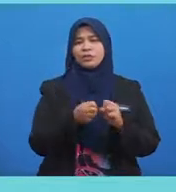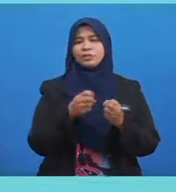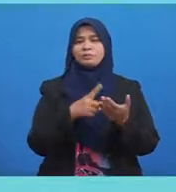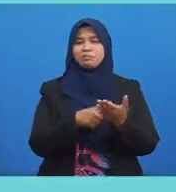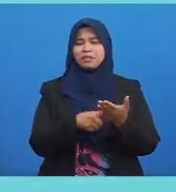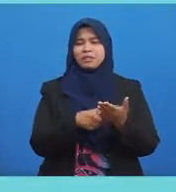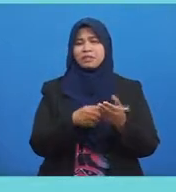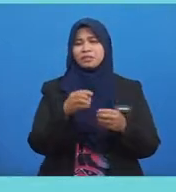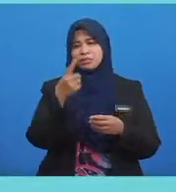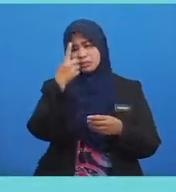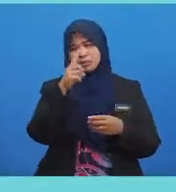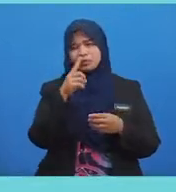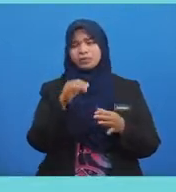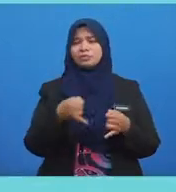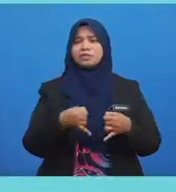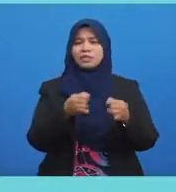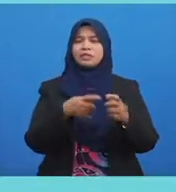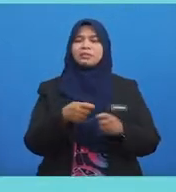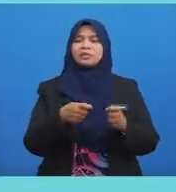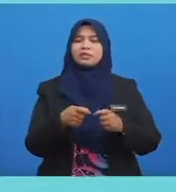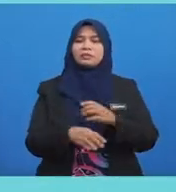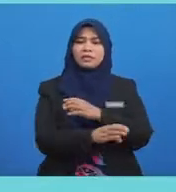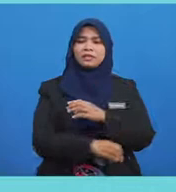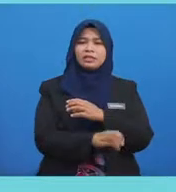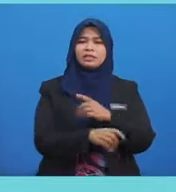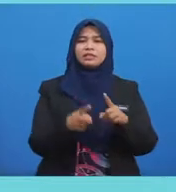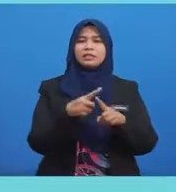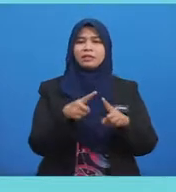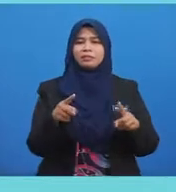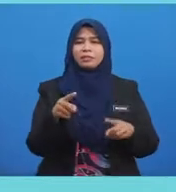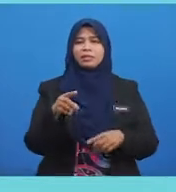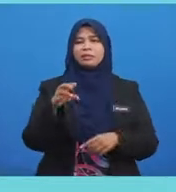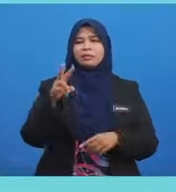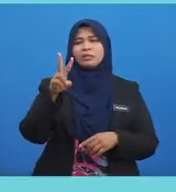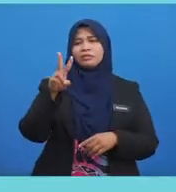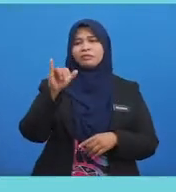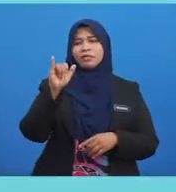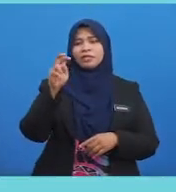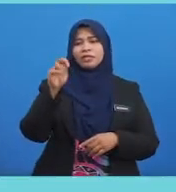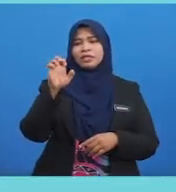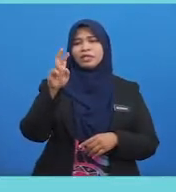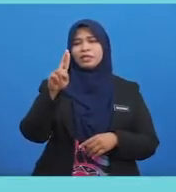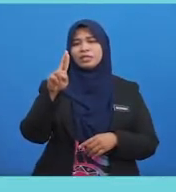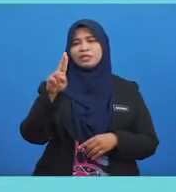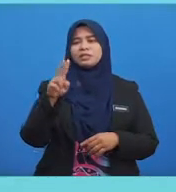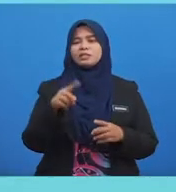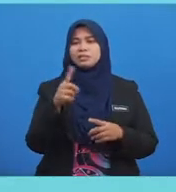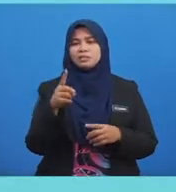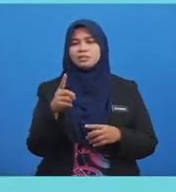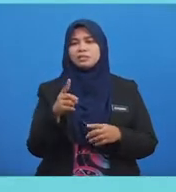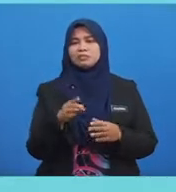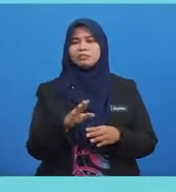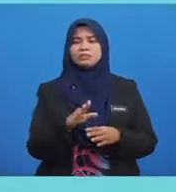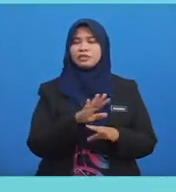Brooke untuk menjalankan pentadbiran negeri. Namun begitu, Vinebrook sering